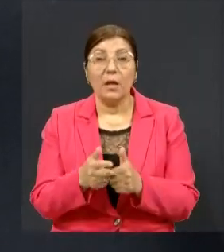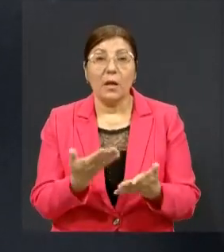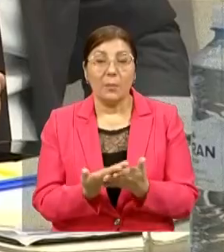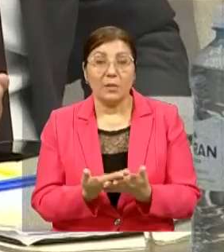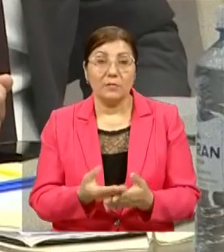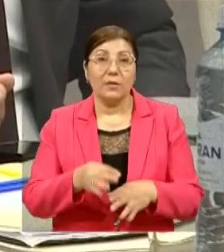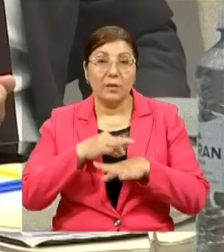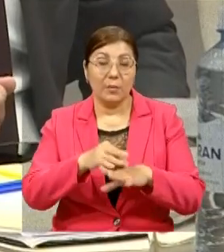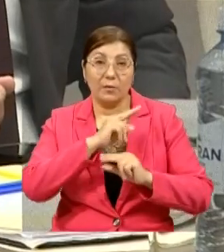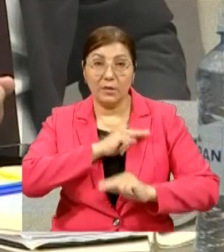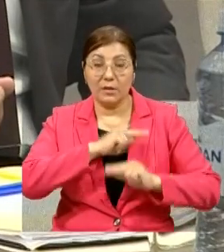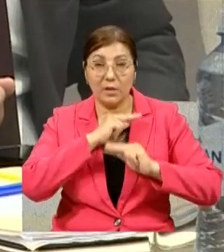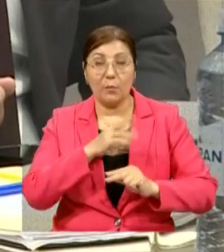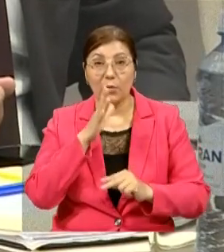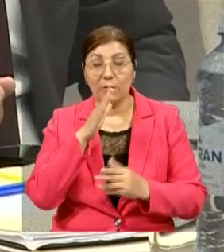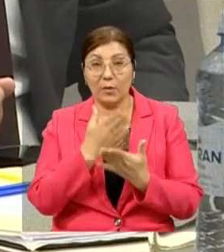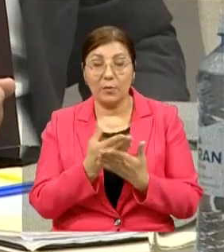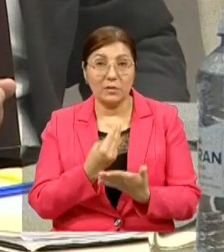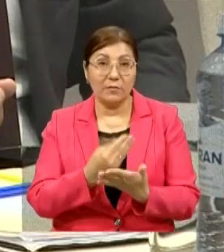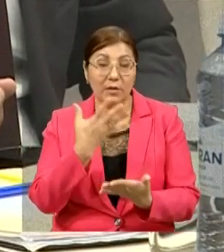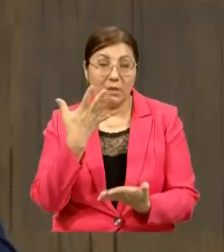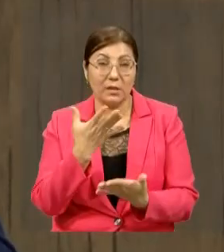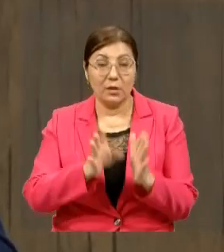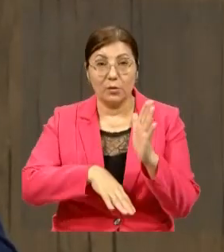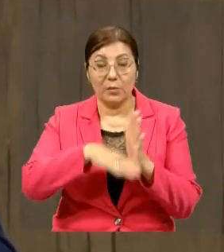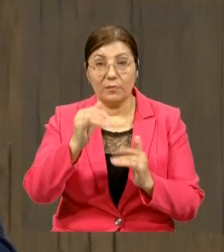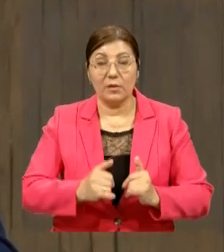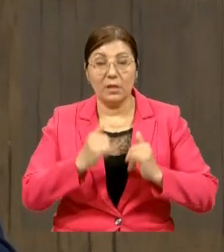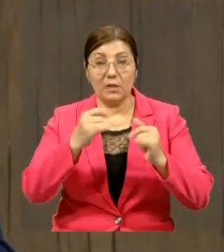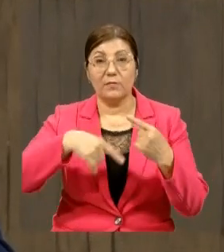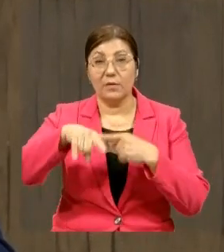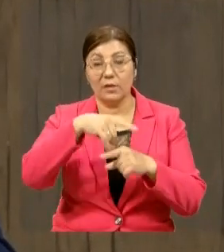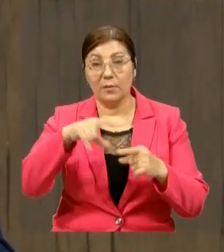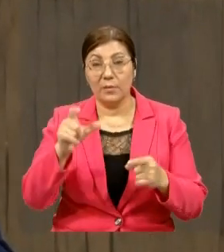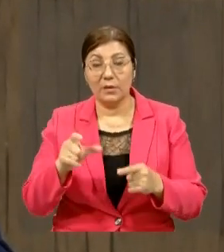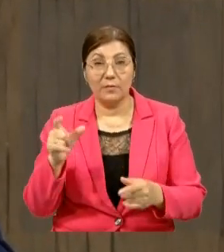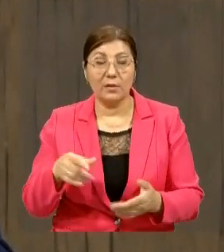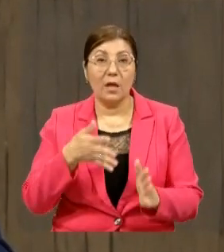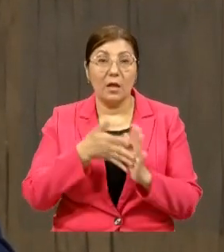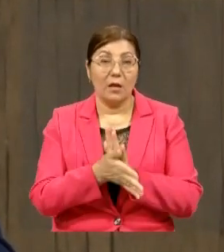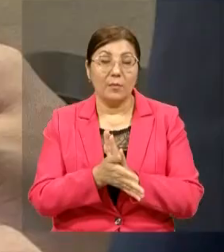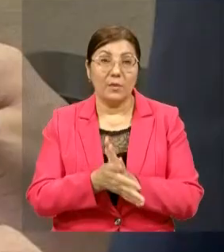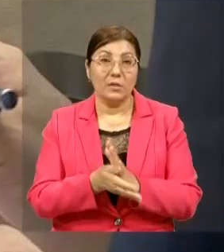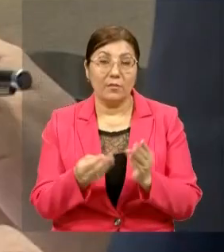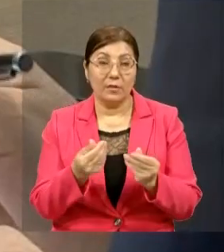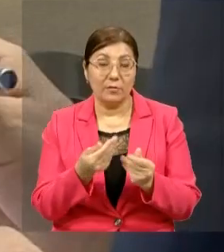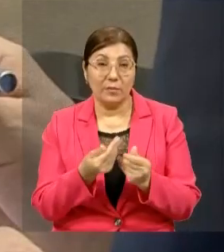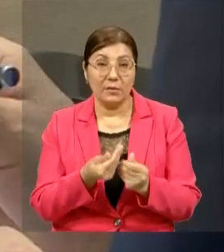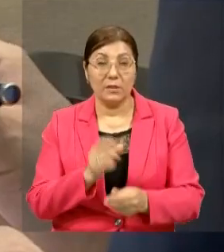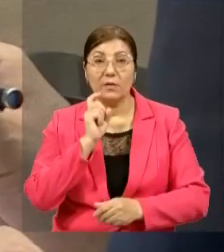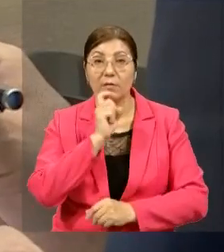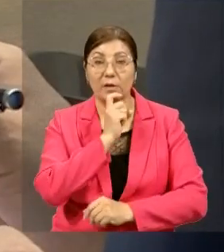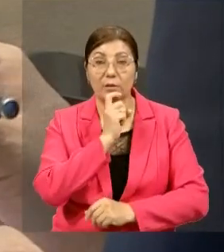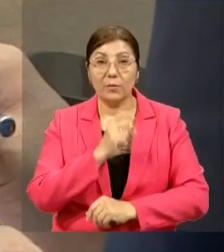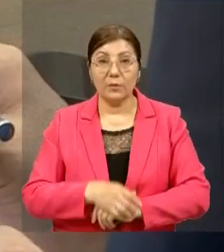проводимая в регионе работа нацелена на максимальное улучшение условий для развития бизнеса и привлечения инвестиций в экономику Владимир Федотов